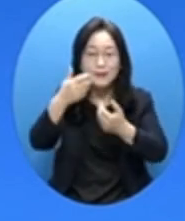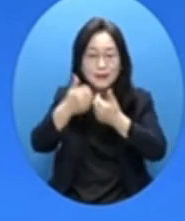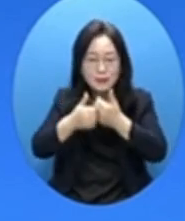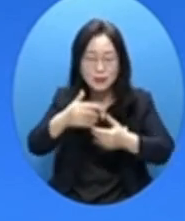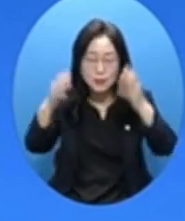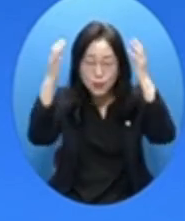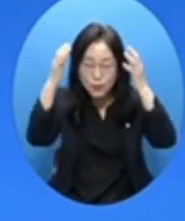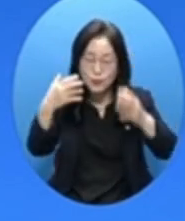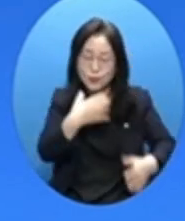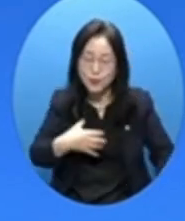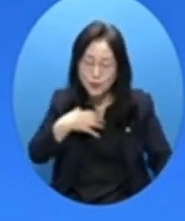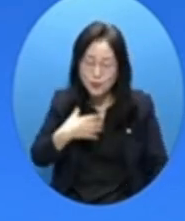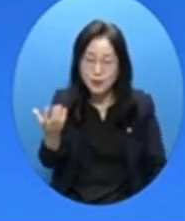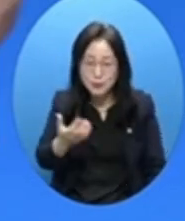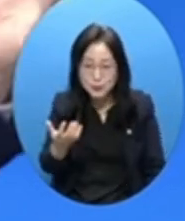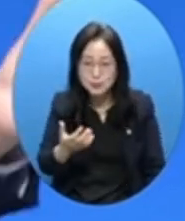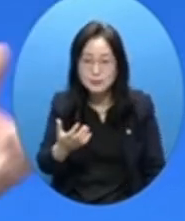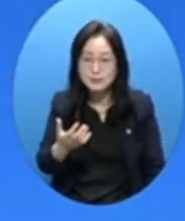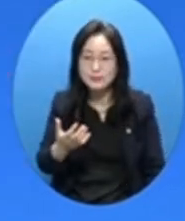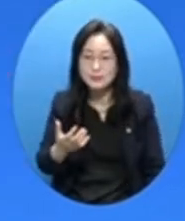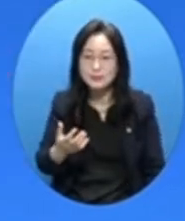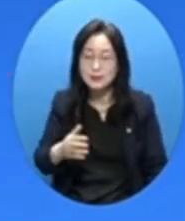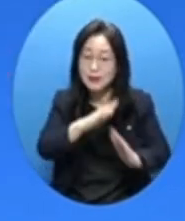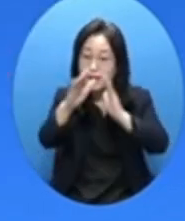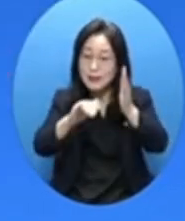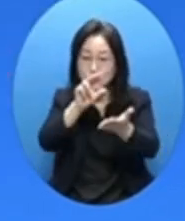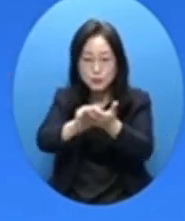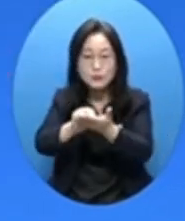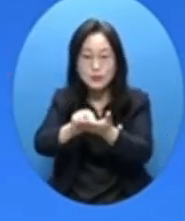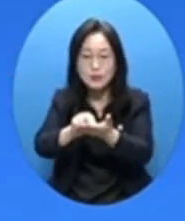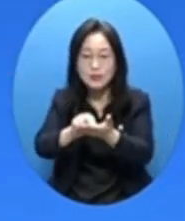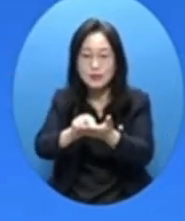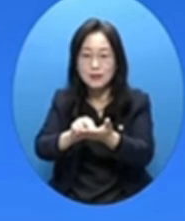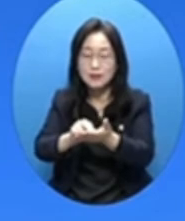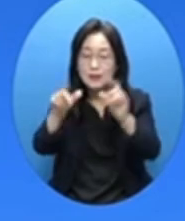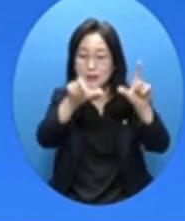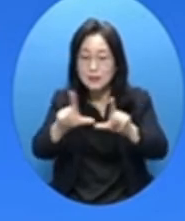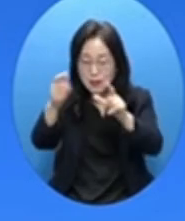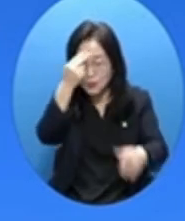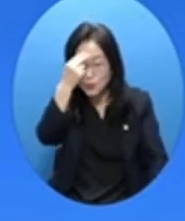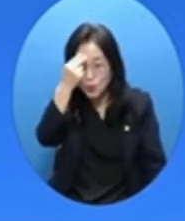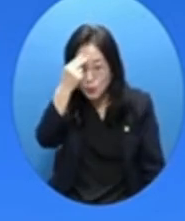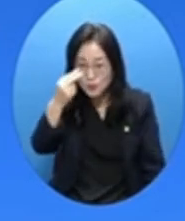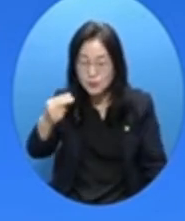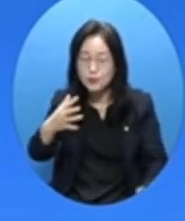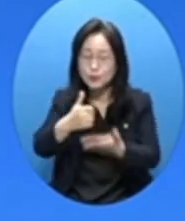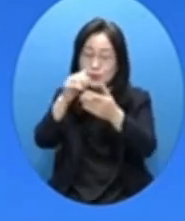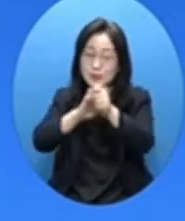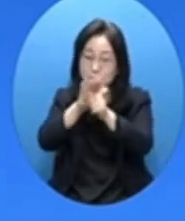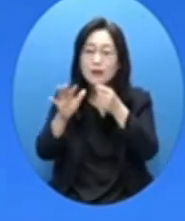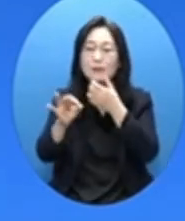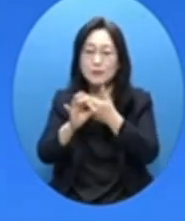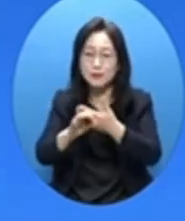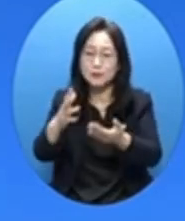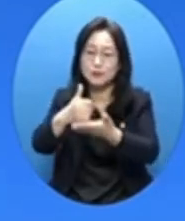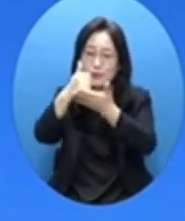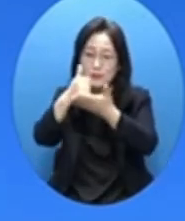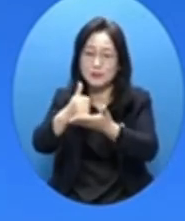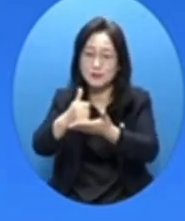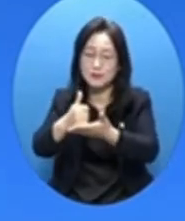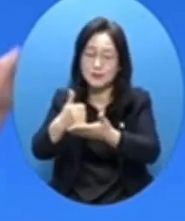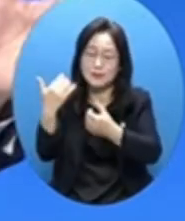갈등 고통 괴로움 아픔도 우리 가정의 문제도 우리 생활이 어려움도 주님만 사랑하면 주인님